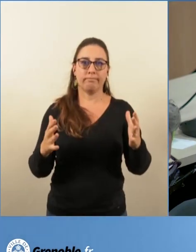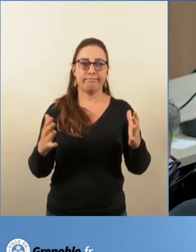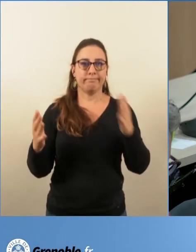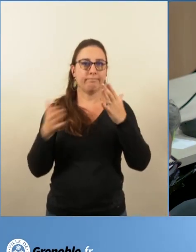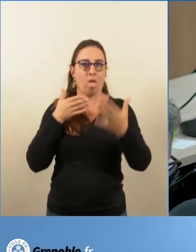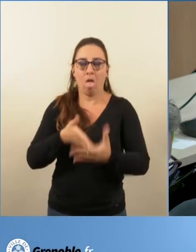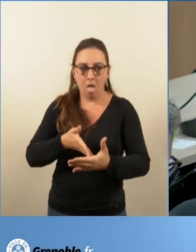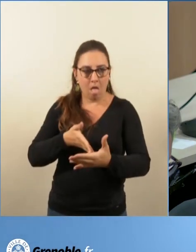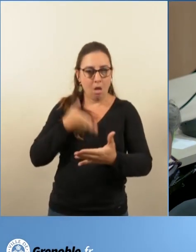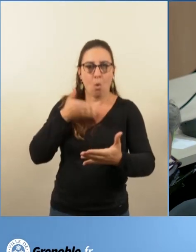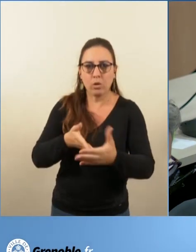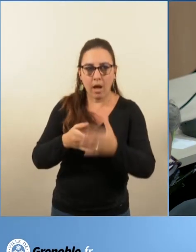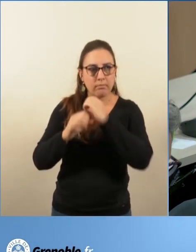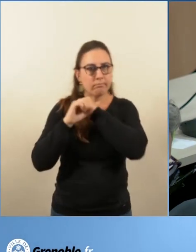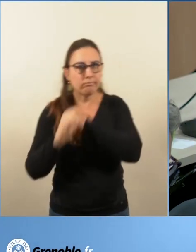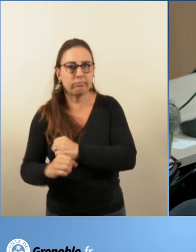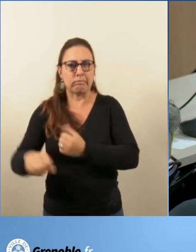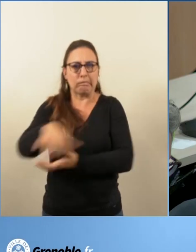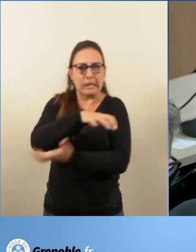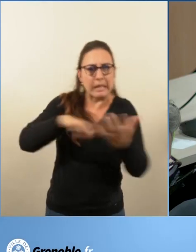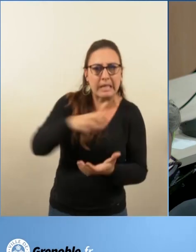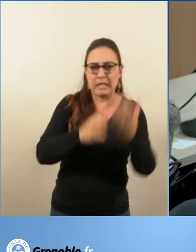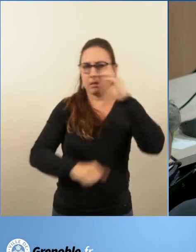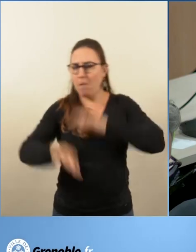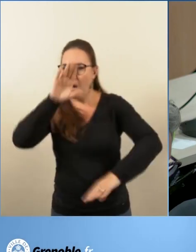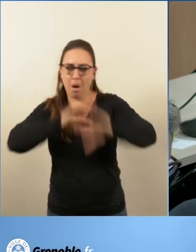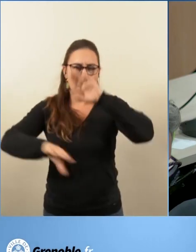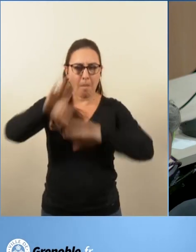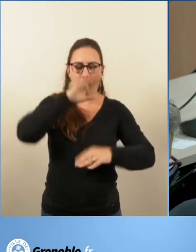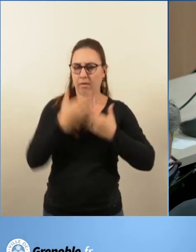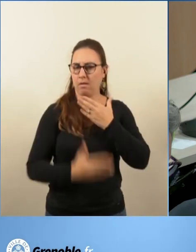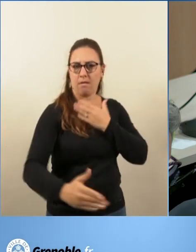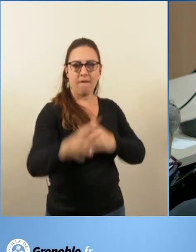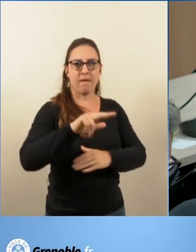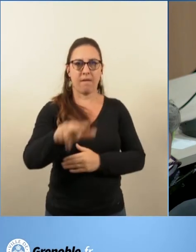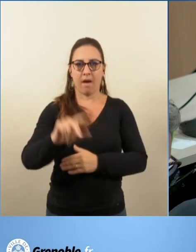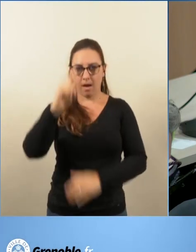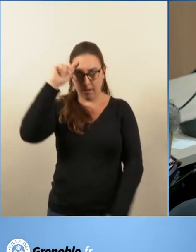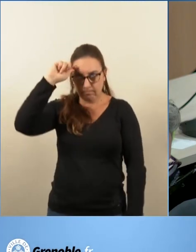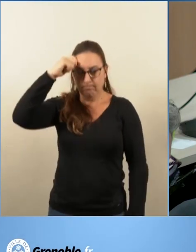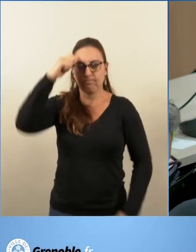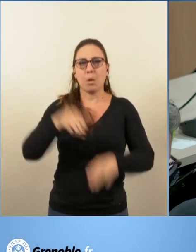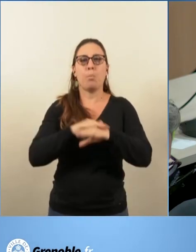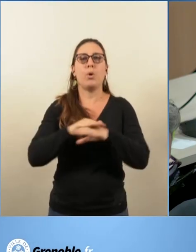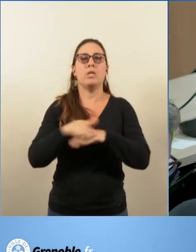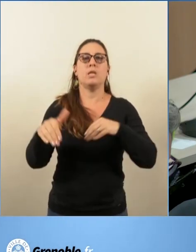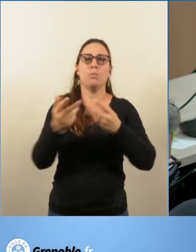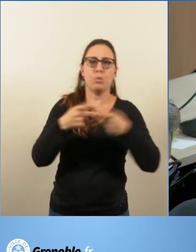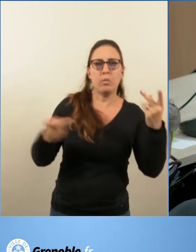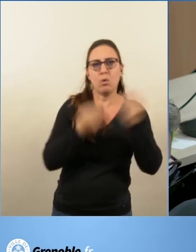de crise et d'aléa que nous devons dès à présent intégrer dans nos politiques publiques et dans nos